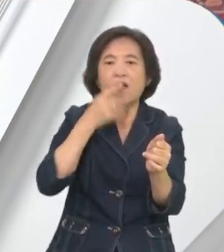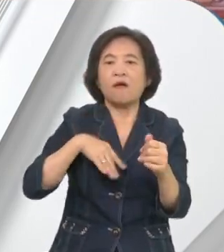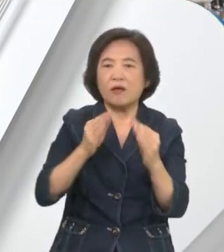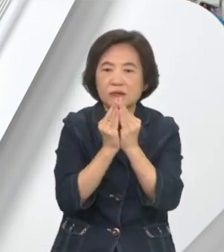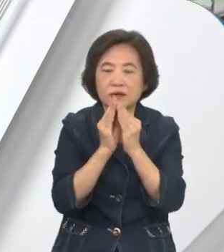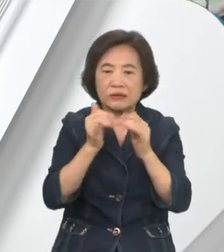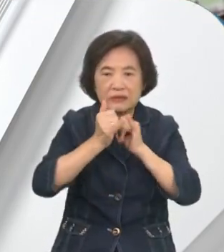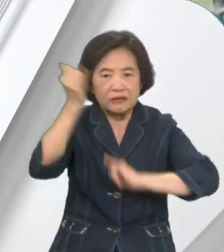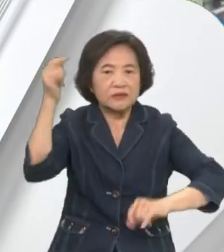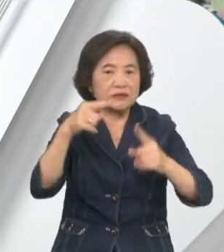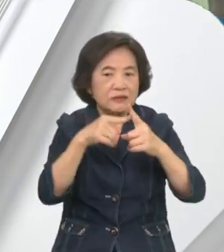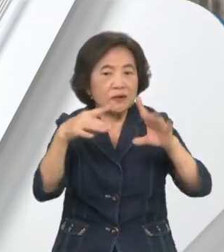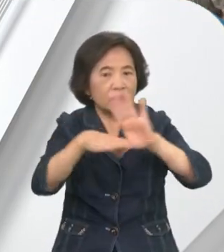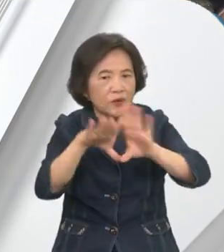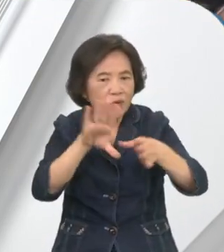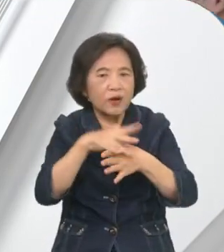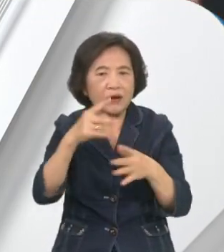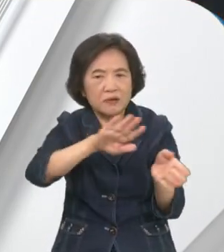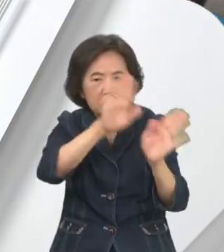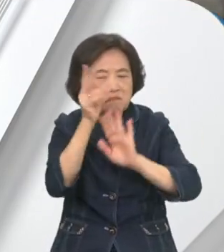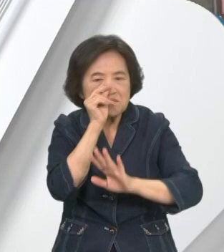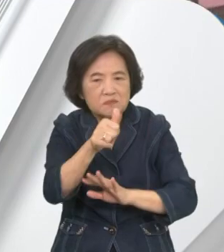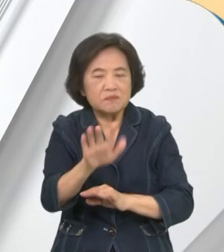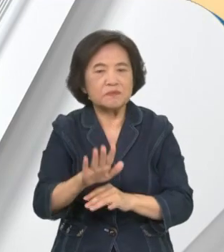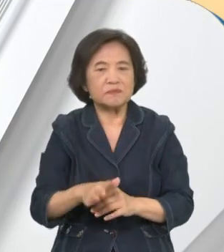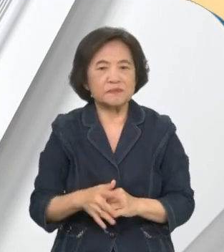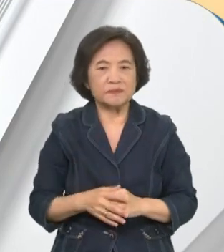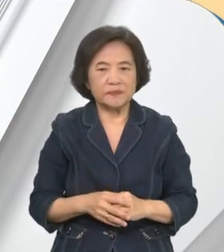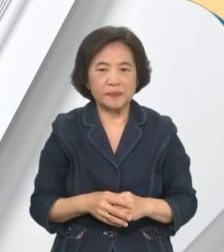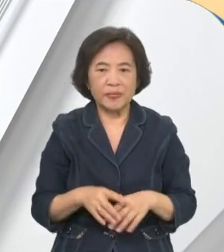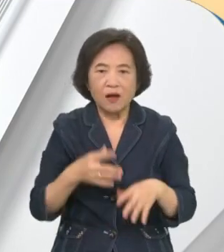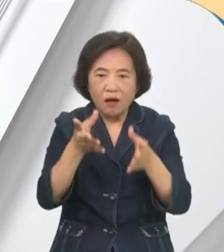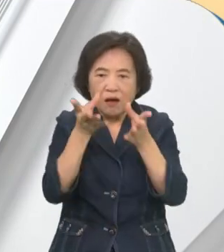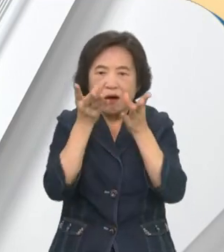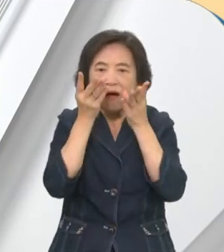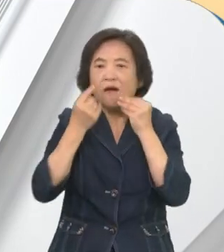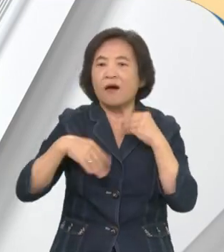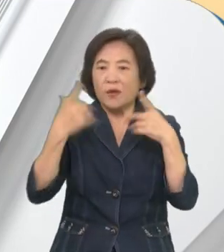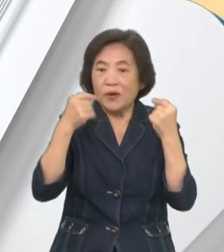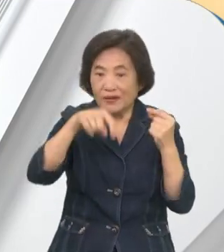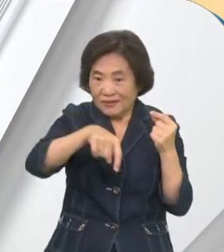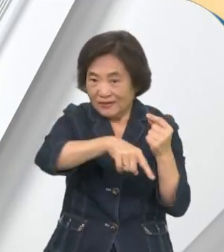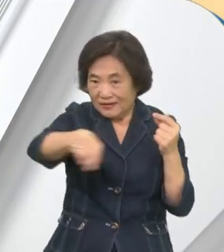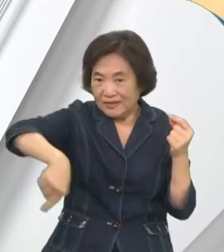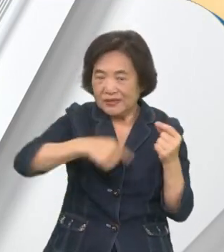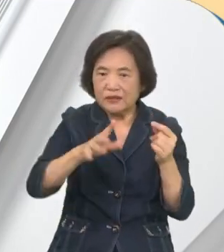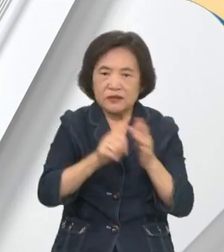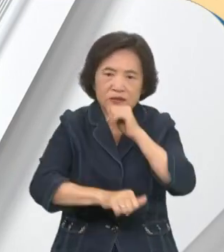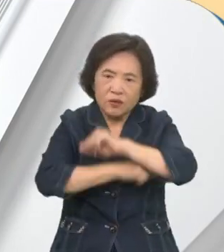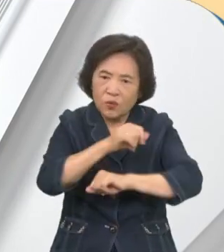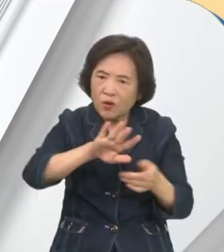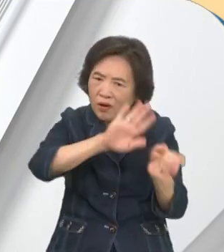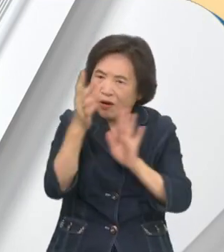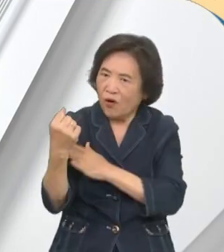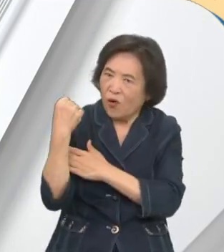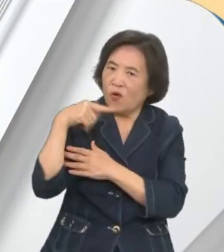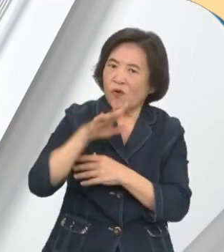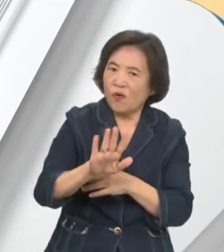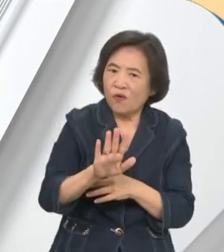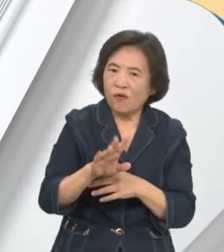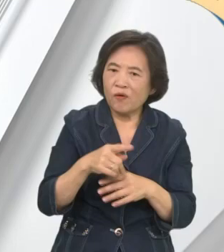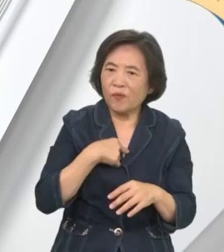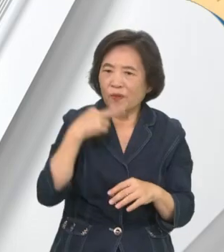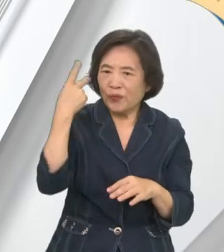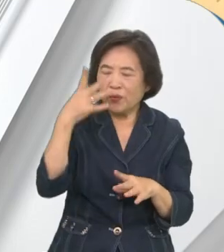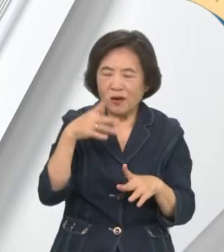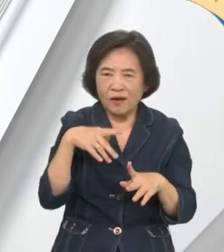讨厌嘅历史人物同特色样貌。 让我了解到说，哎，原来这个地方还有一些人在这样努力的生活着，然后也是让我觉得